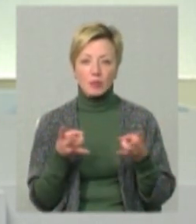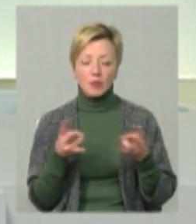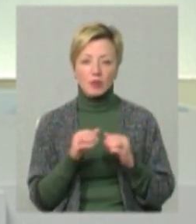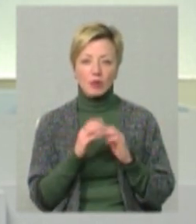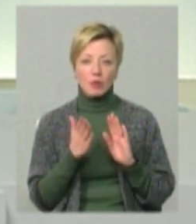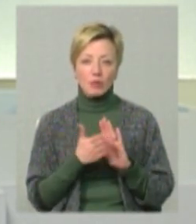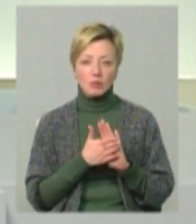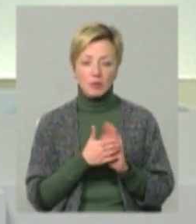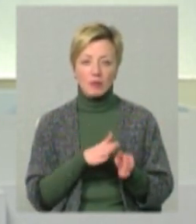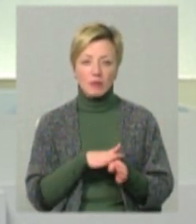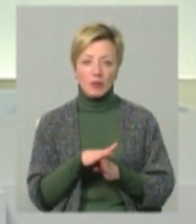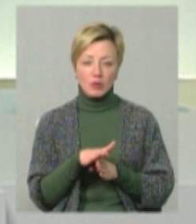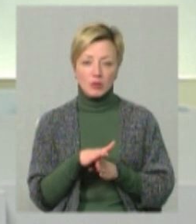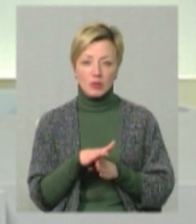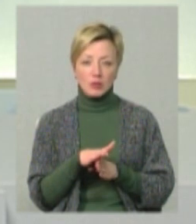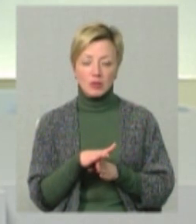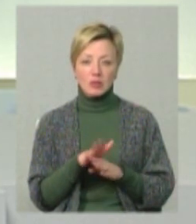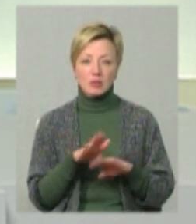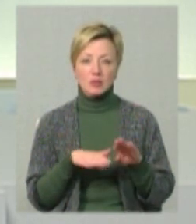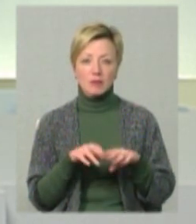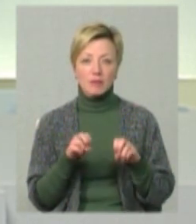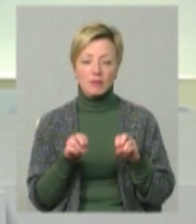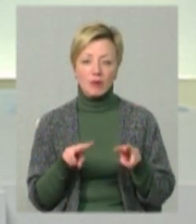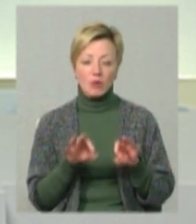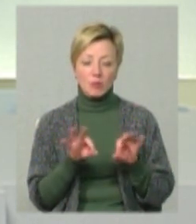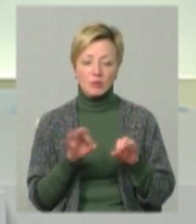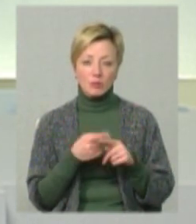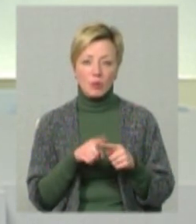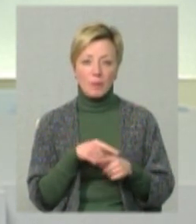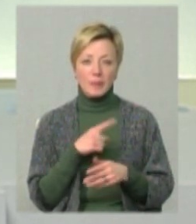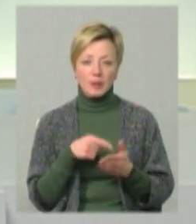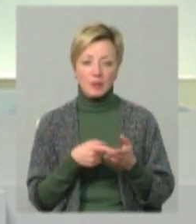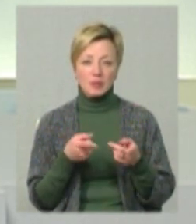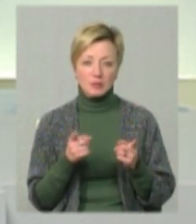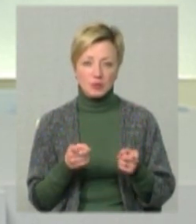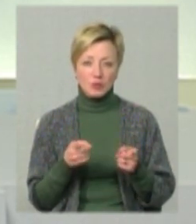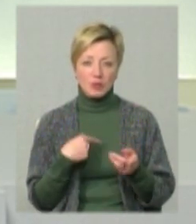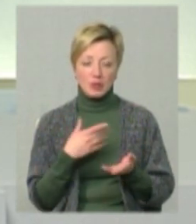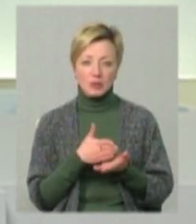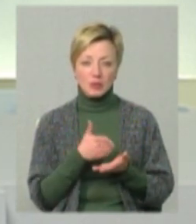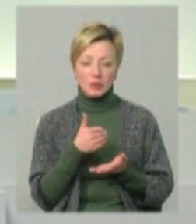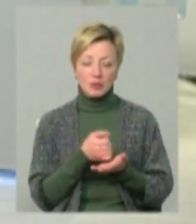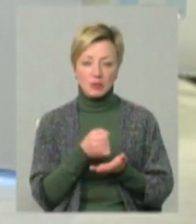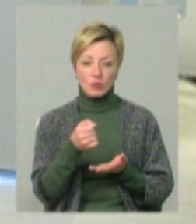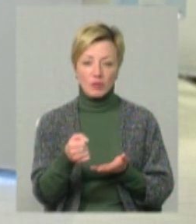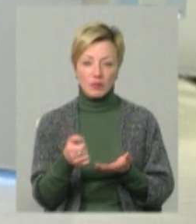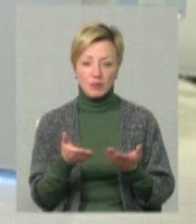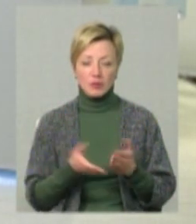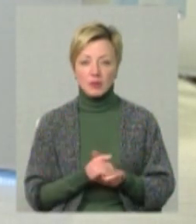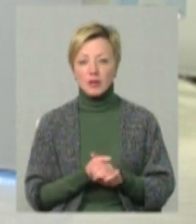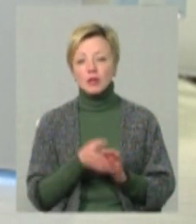необхідні обсяги виконати. Тому за фаховим коментарем з цього питання, звісно ж, я би скерував до пана